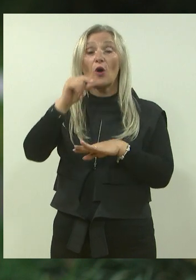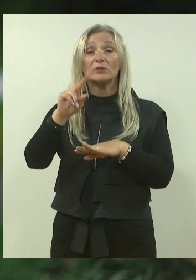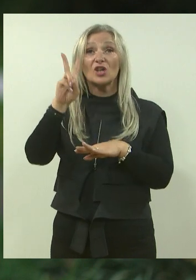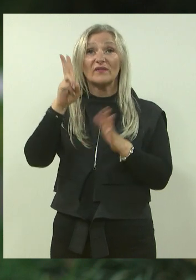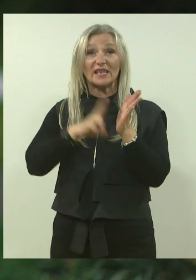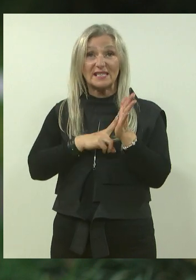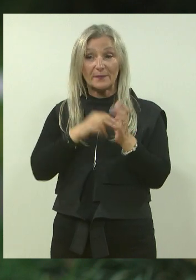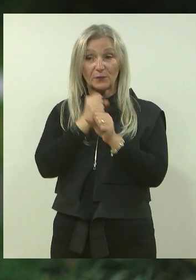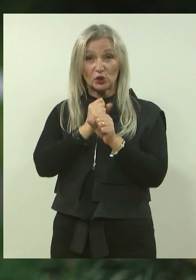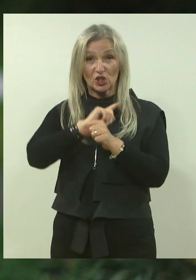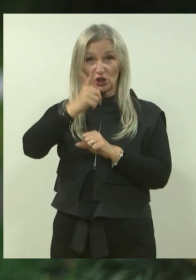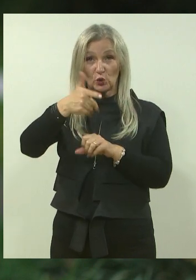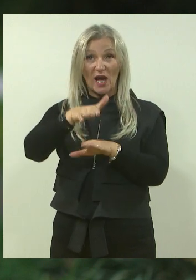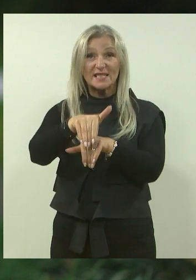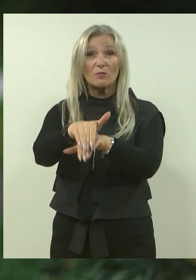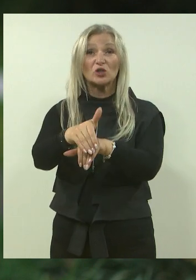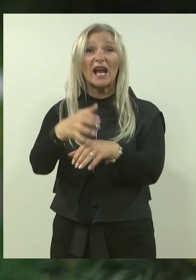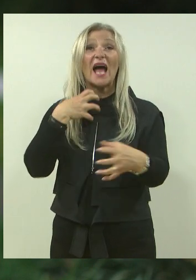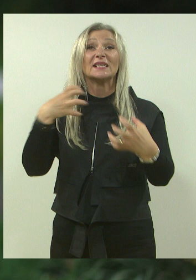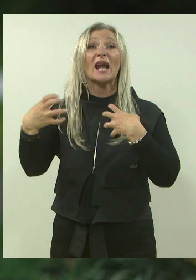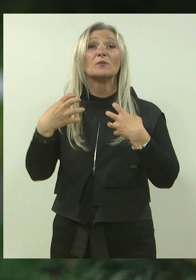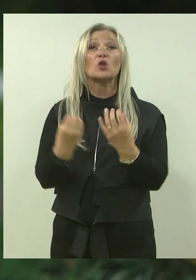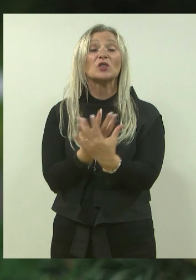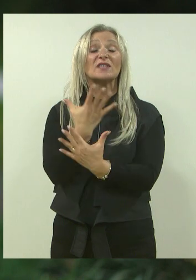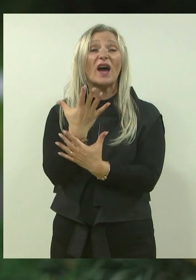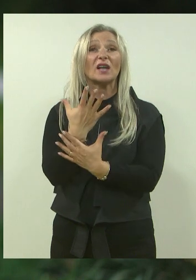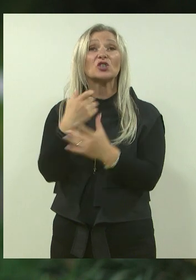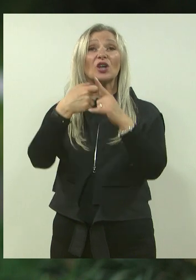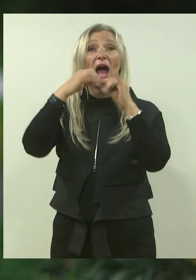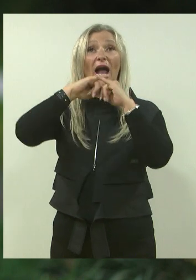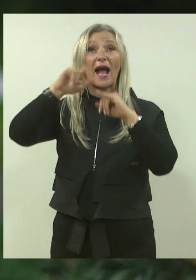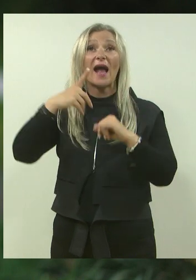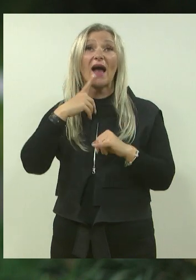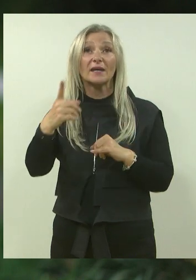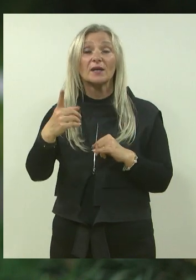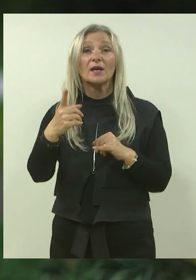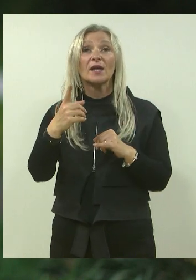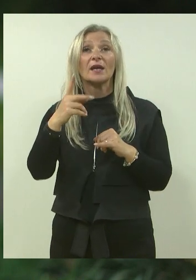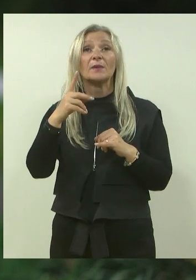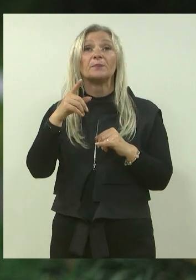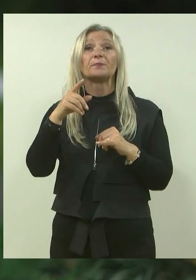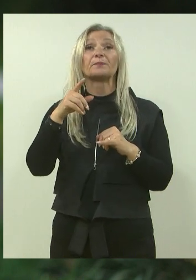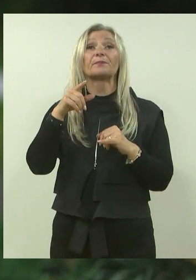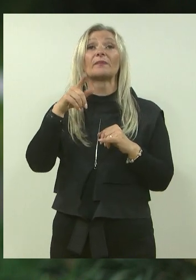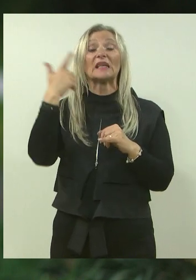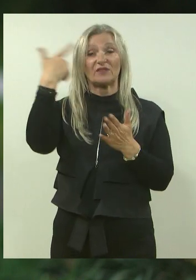Vinica održana je druga smotra dječjeg dramskog stvaralaštva na kajkavskom narječju pod nazivom Vin Kajček